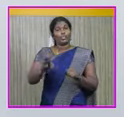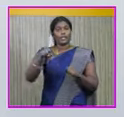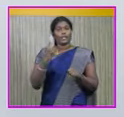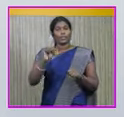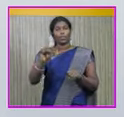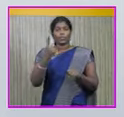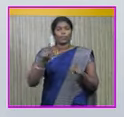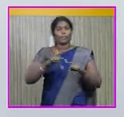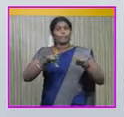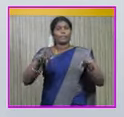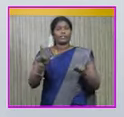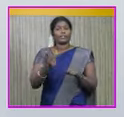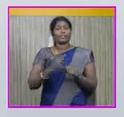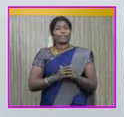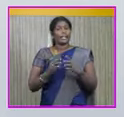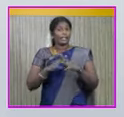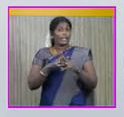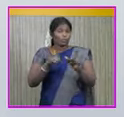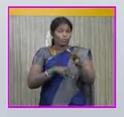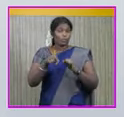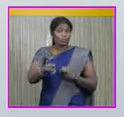பக்கங்கள். அப்போது